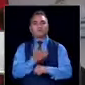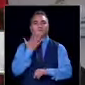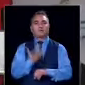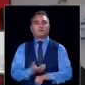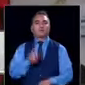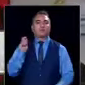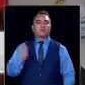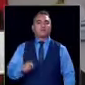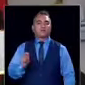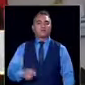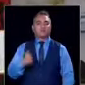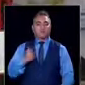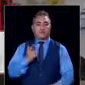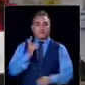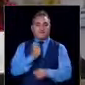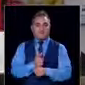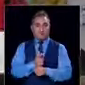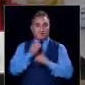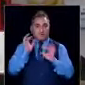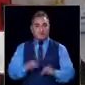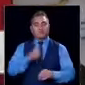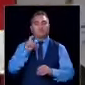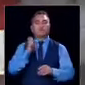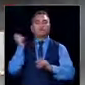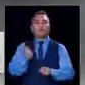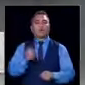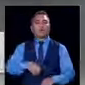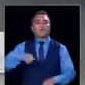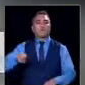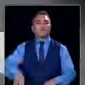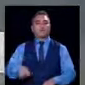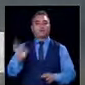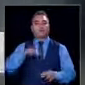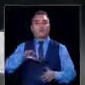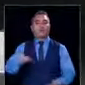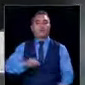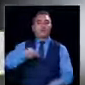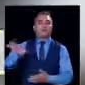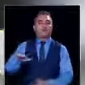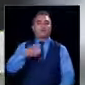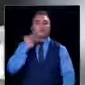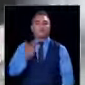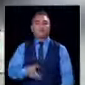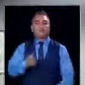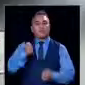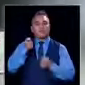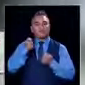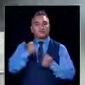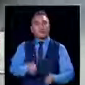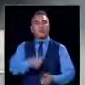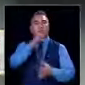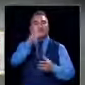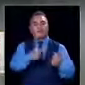aldı. Videoyu çektiğimde sopayı bıraktı. Sopayı bıraktıktan sonra dışarı attı. Bu adam, bu adam zorla içeri sokup